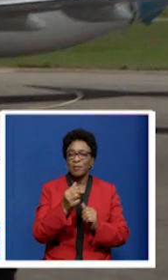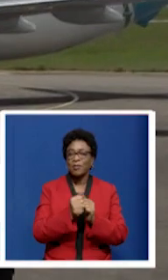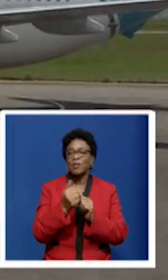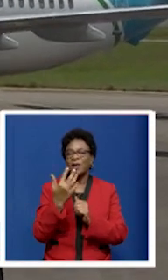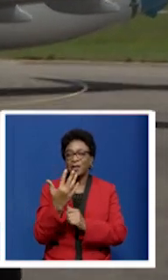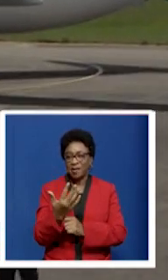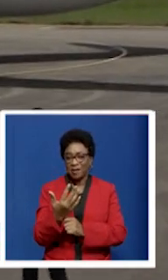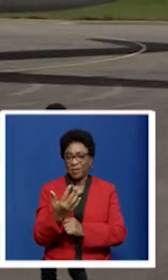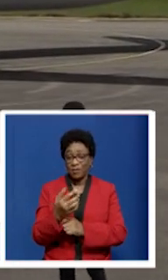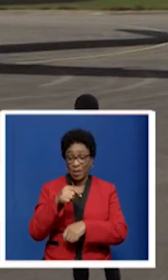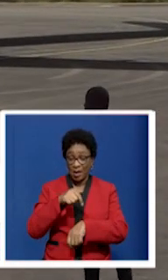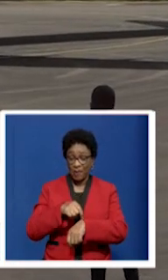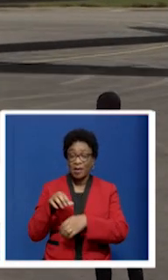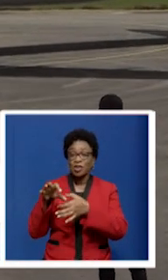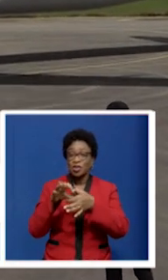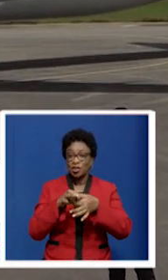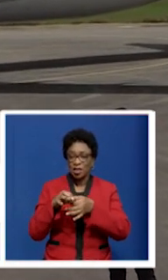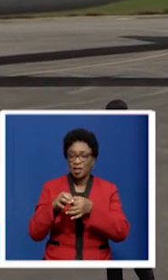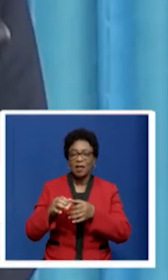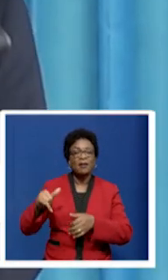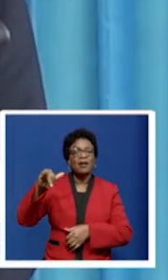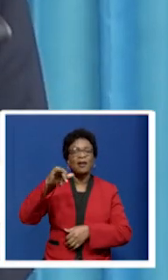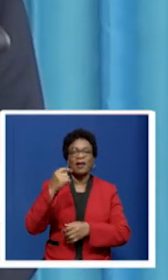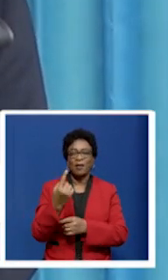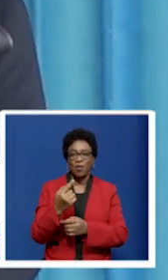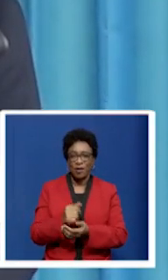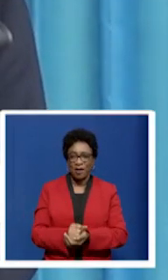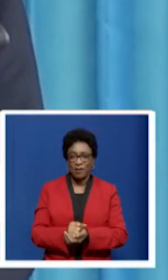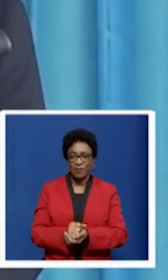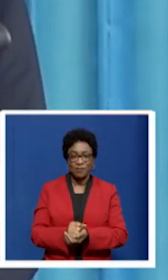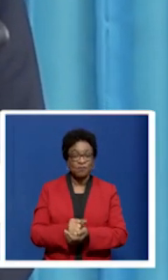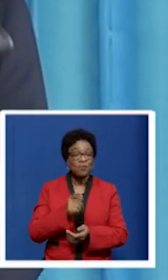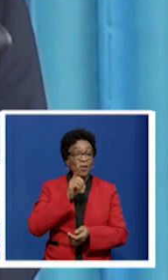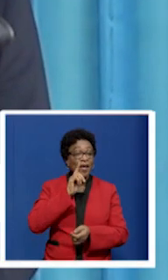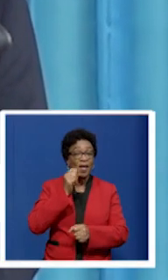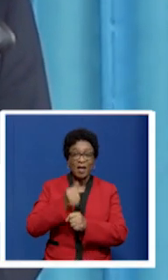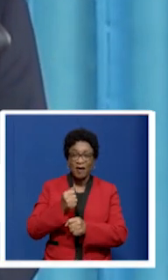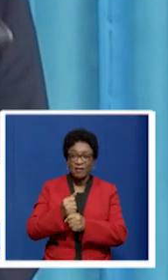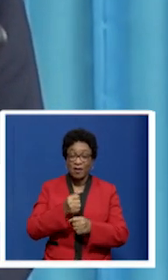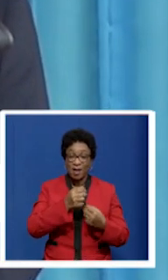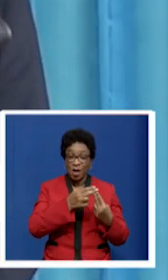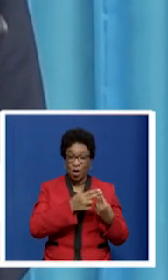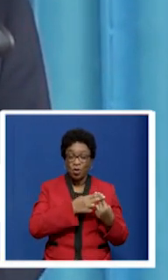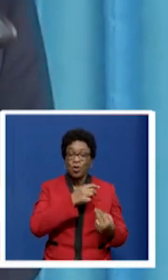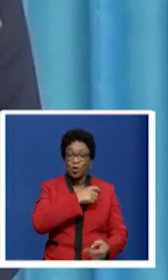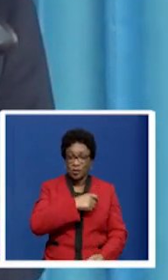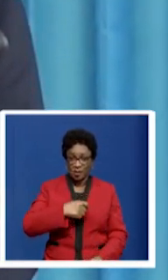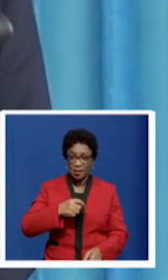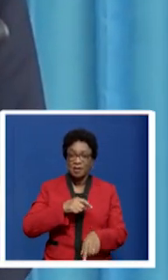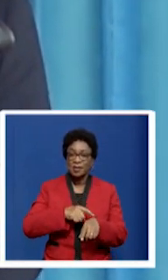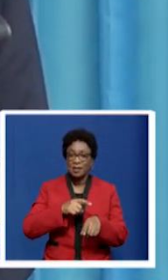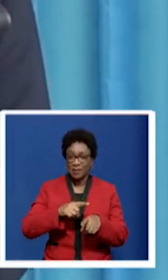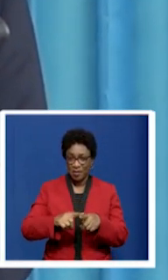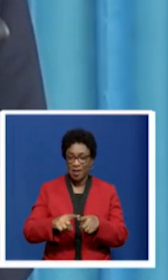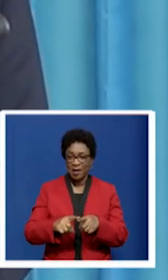kipindi ambacho shirika lilikuwa na ndege Moja Kila anachokifanya daktari Samia ndicho